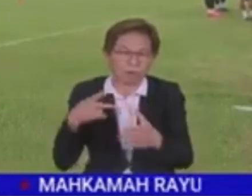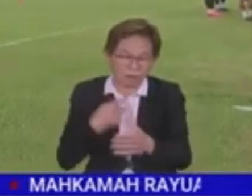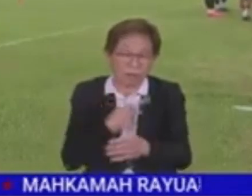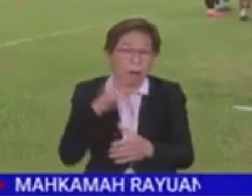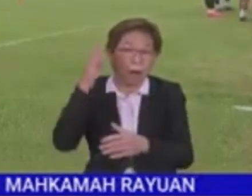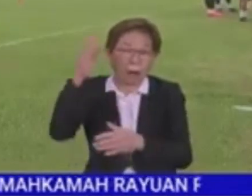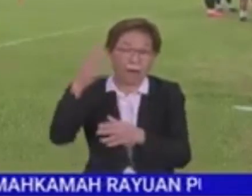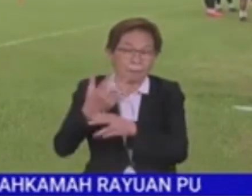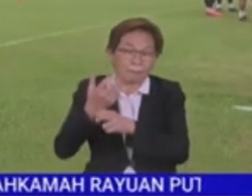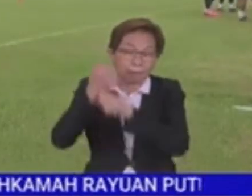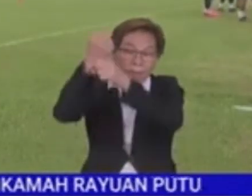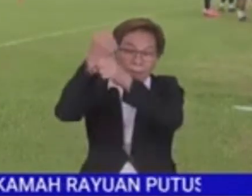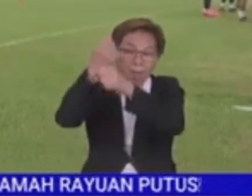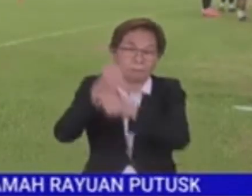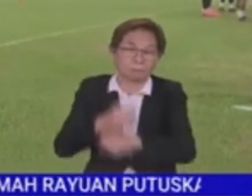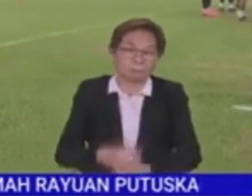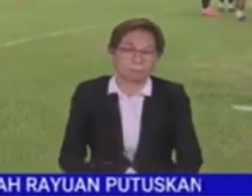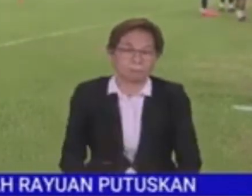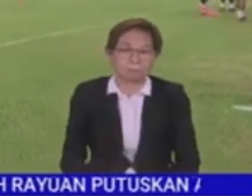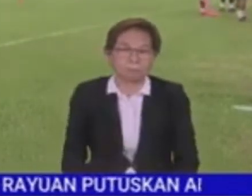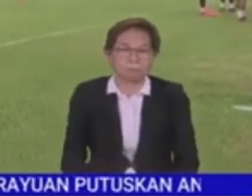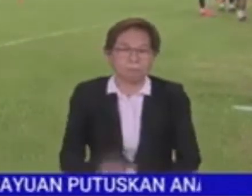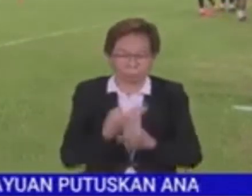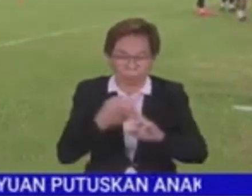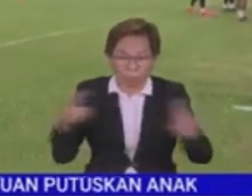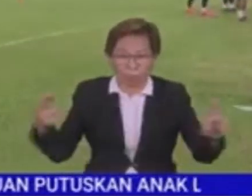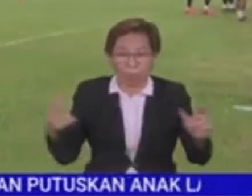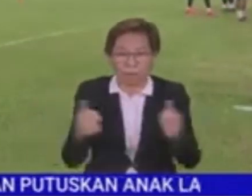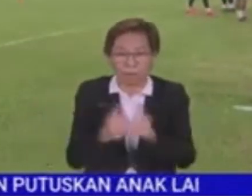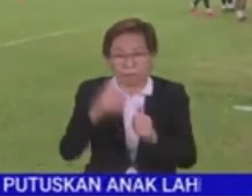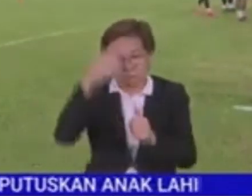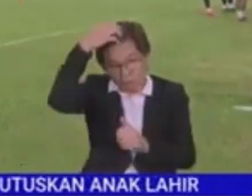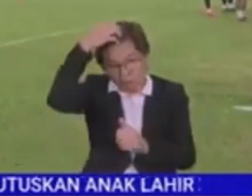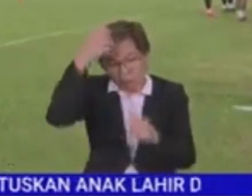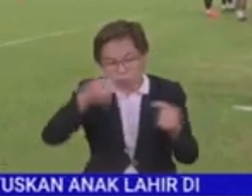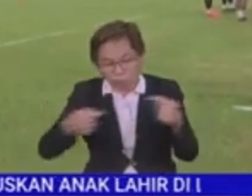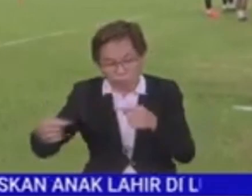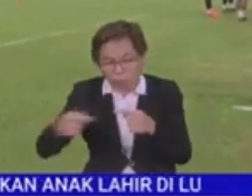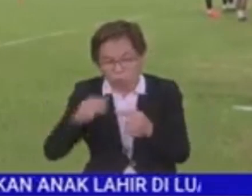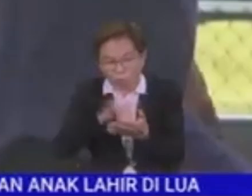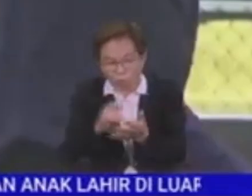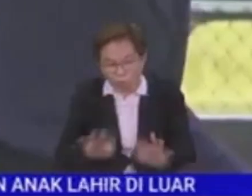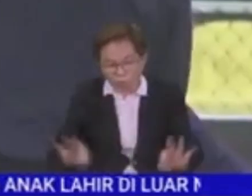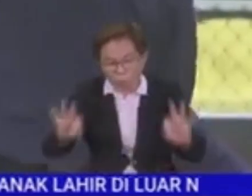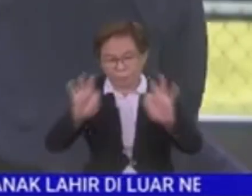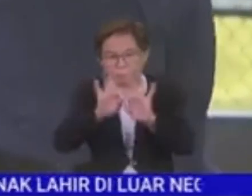Yang penting kita perbaiki kita untuk persediaan dengan Selangor tu yang penting.